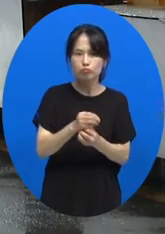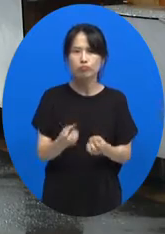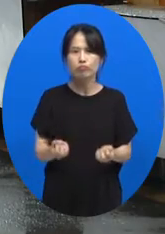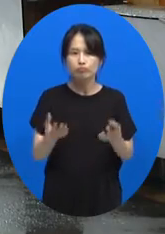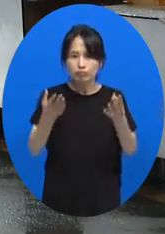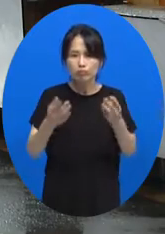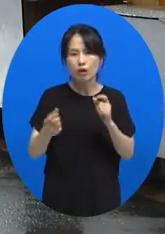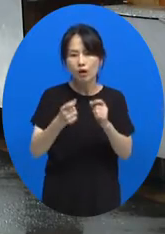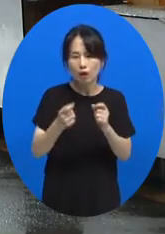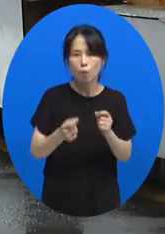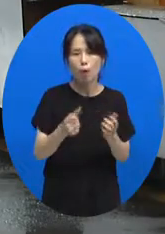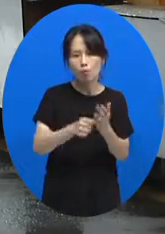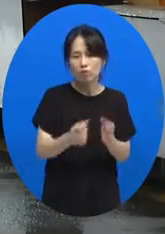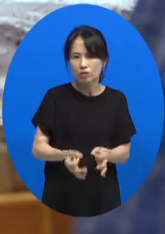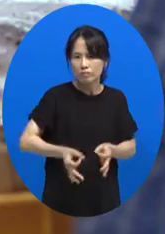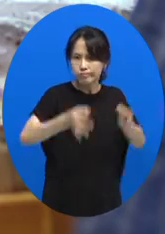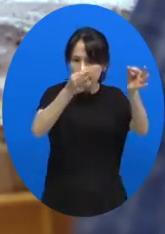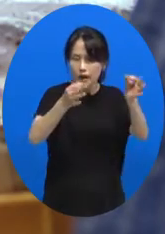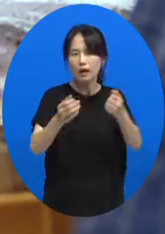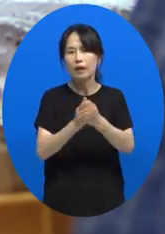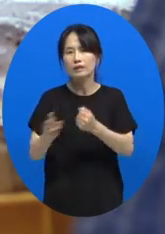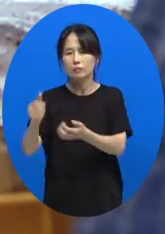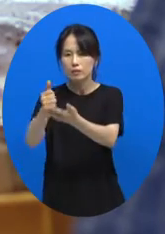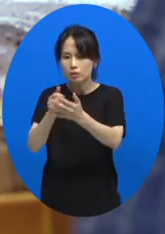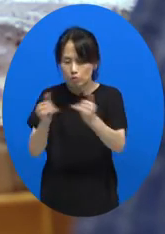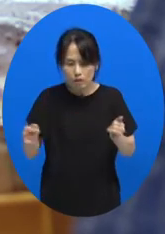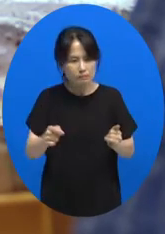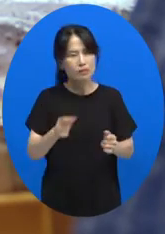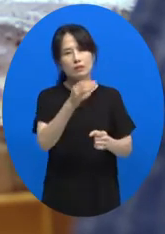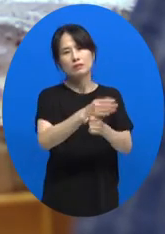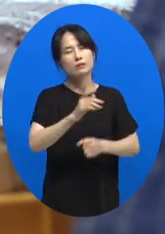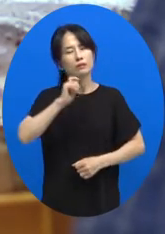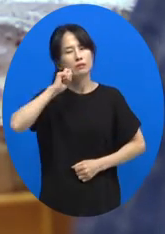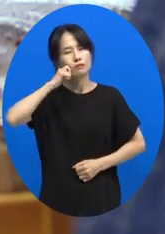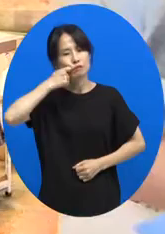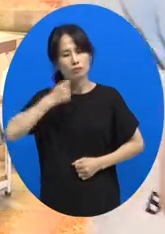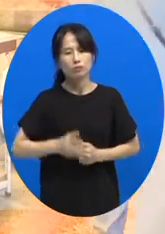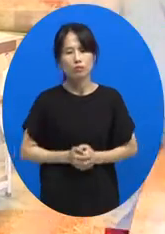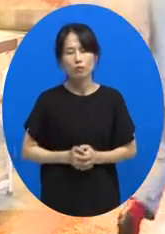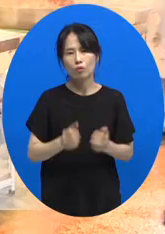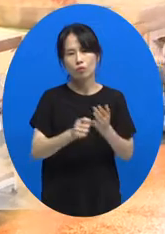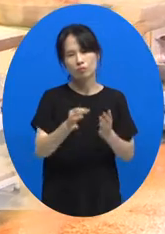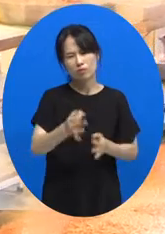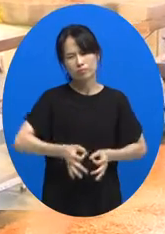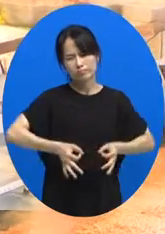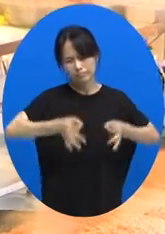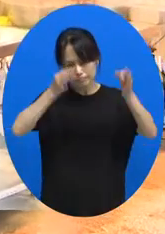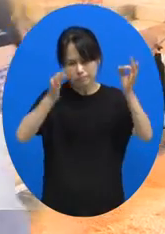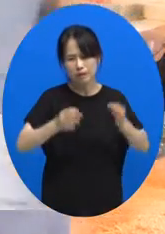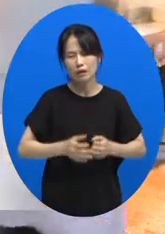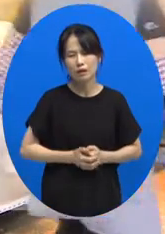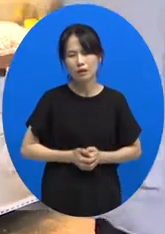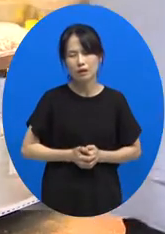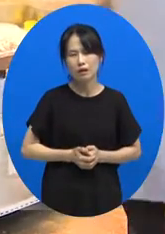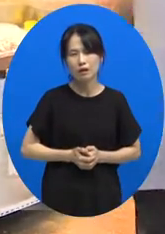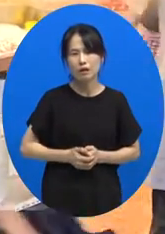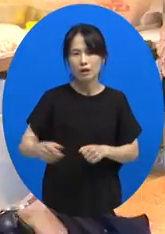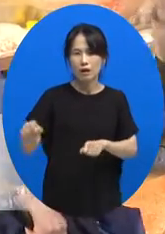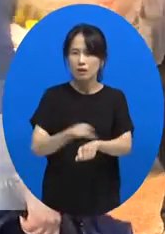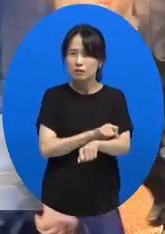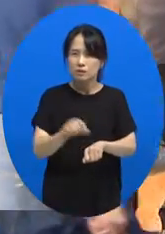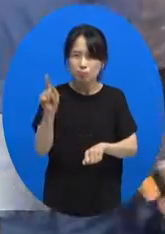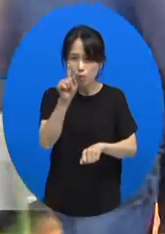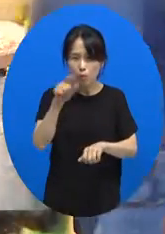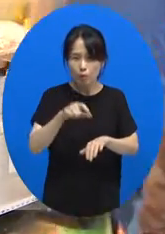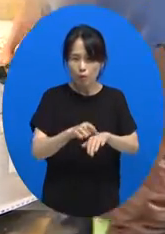소비 심리가 구매자들의 지갑을 닫게 하는 분위기. 물가가 너무 비싸네요. 특히